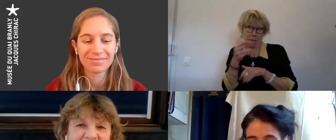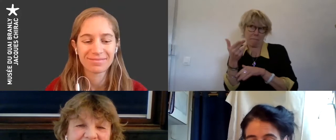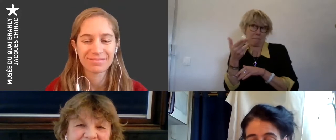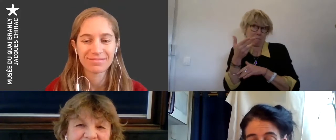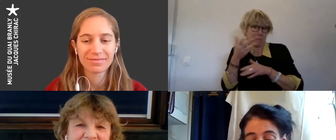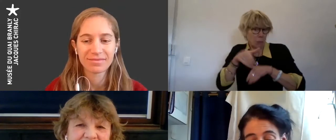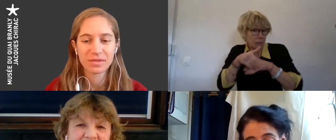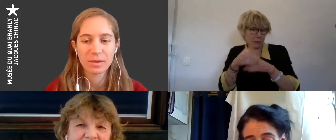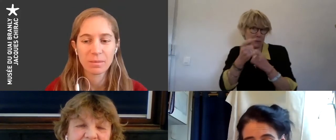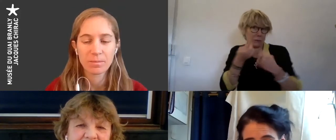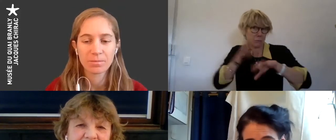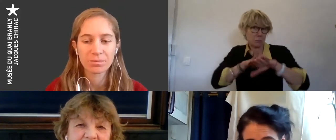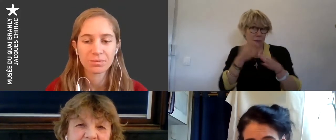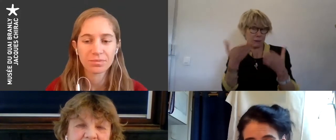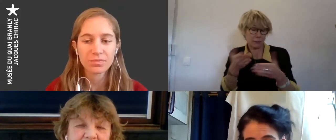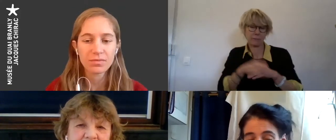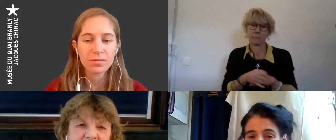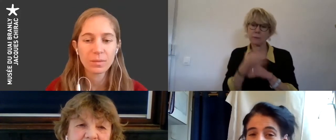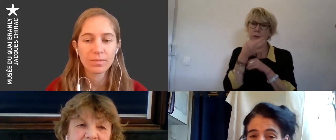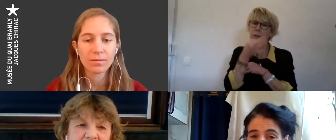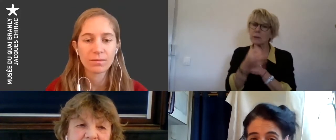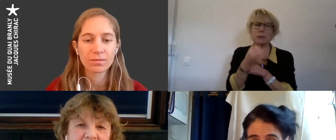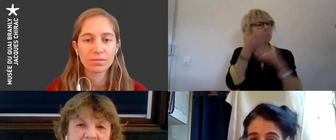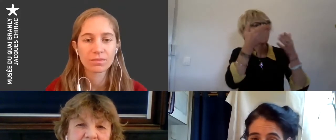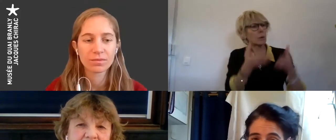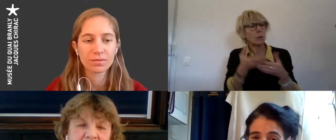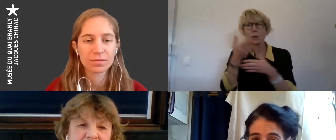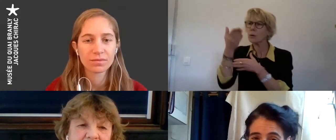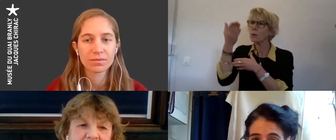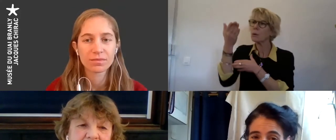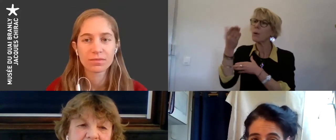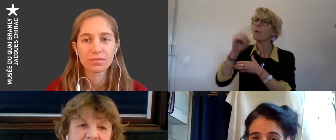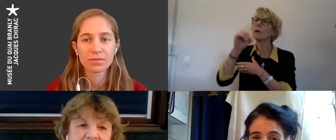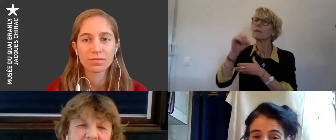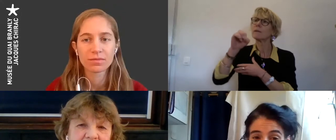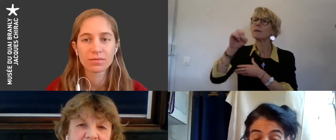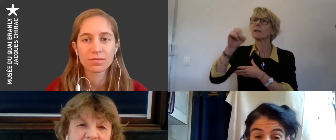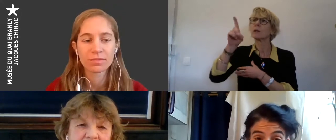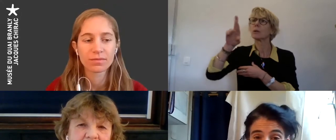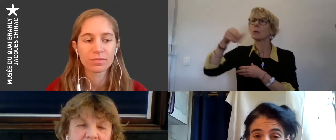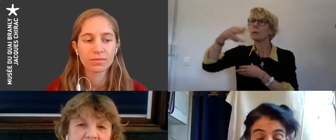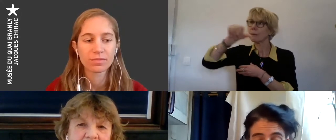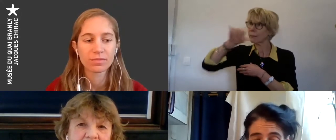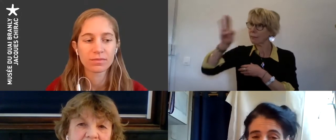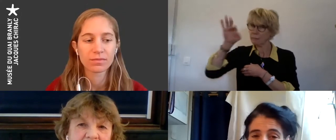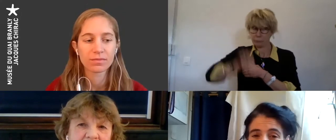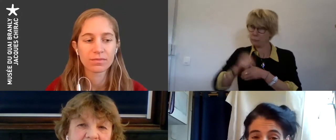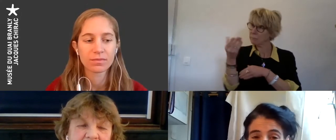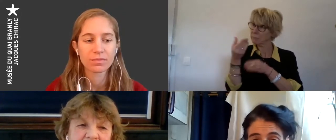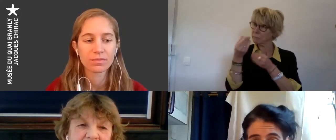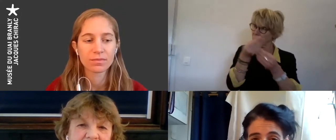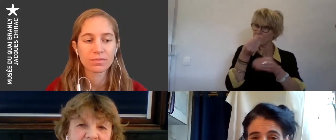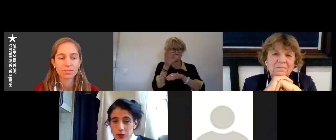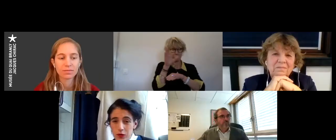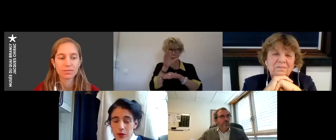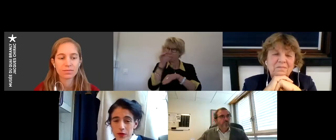table ronde. Et on peut commencer avec vous, Olivier Druna, parce que précisément, vous pouvez témoigner du fait qu'il y avait, il y a toujours, un réel